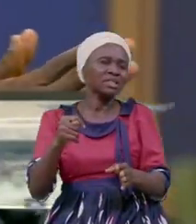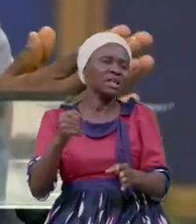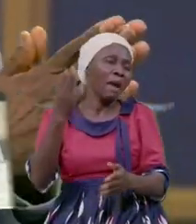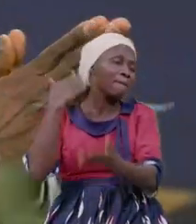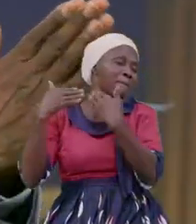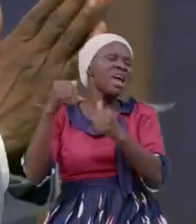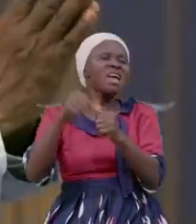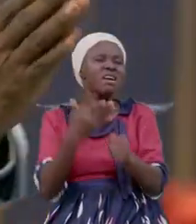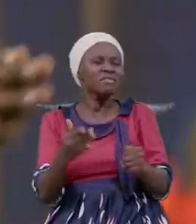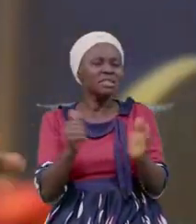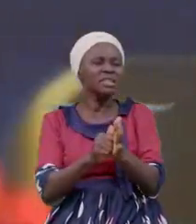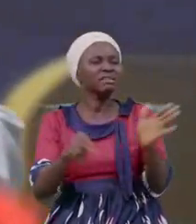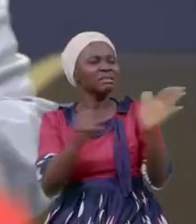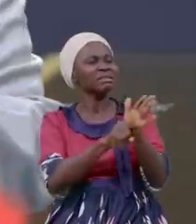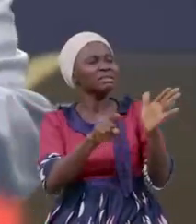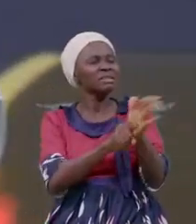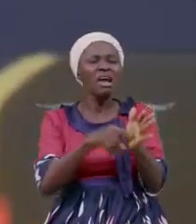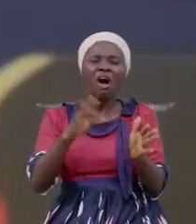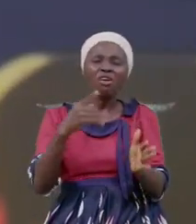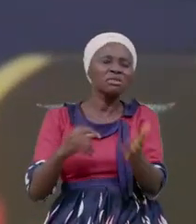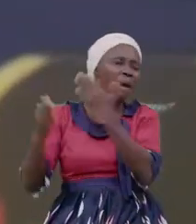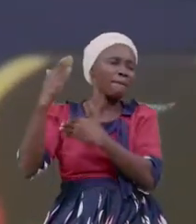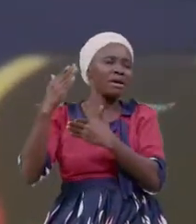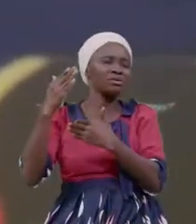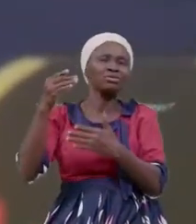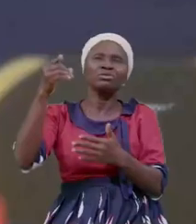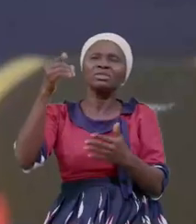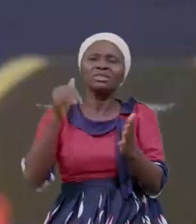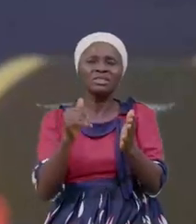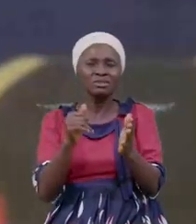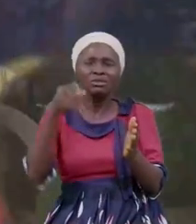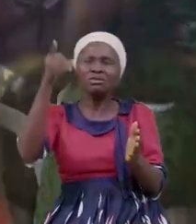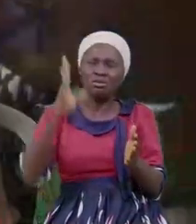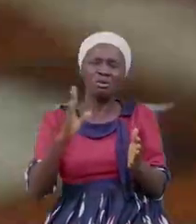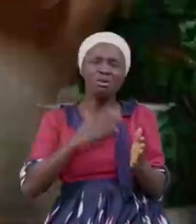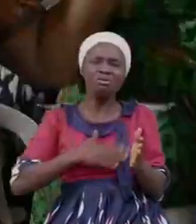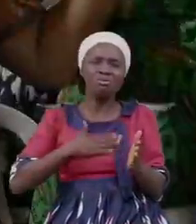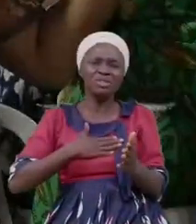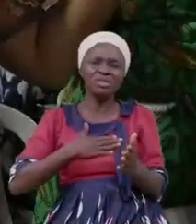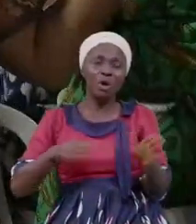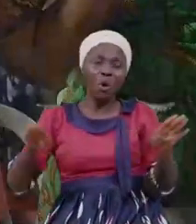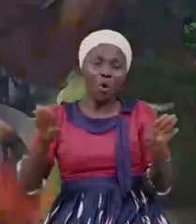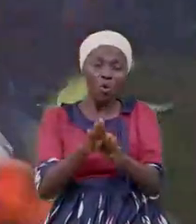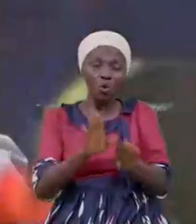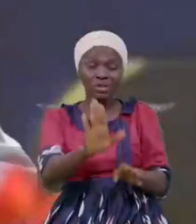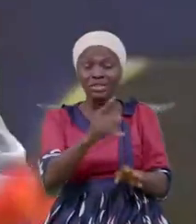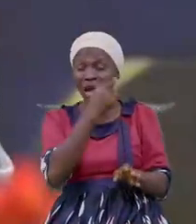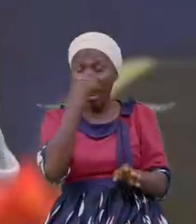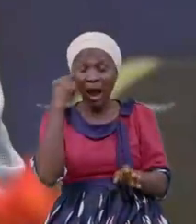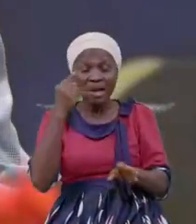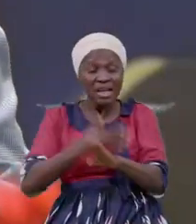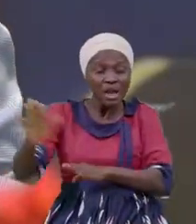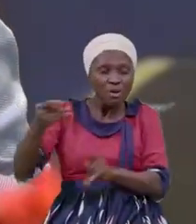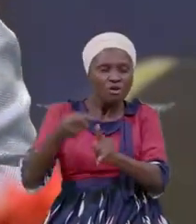choses négatives du passé effass et bloque leur vue de ces choses et qu'elle